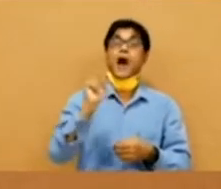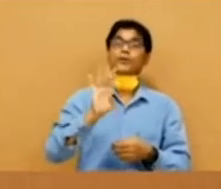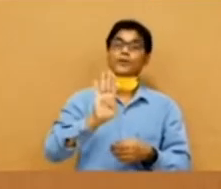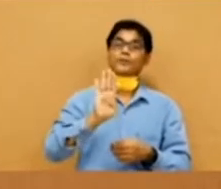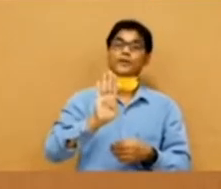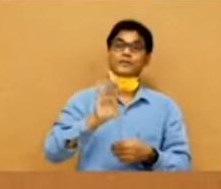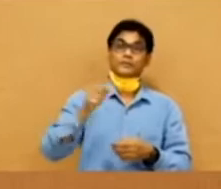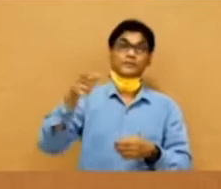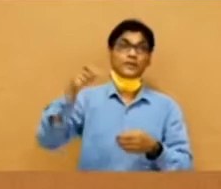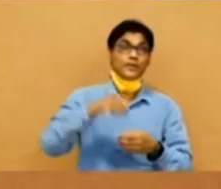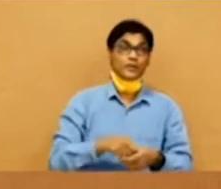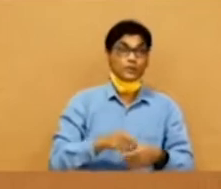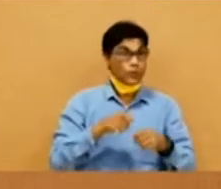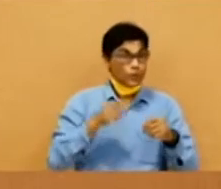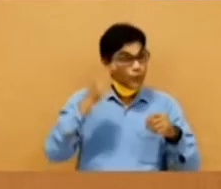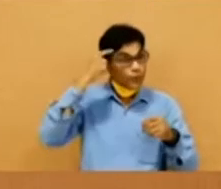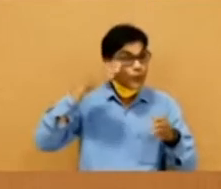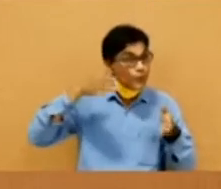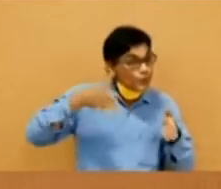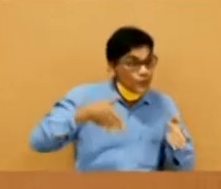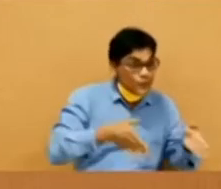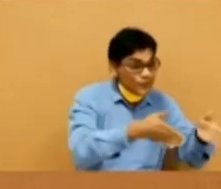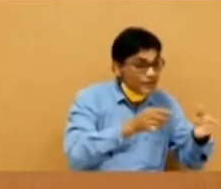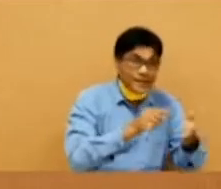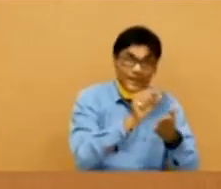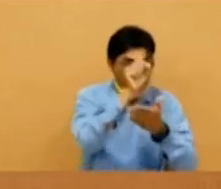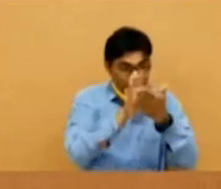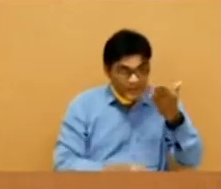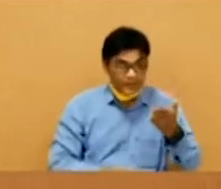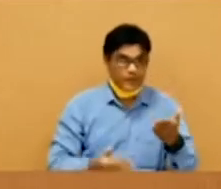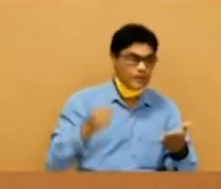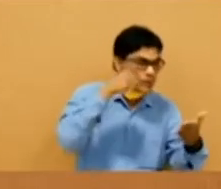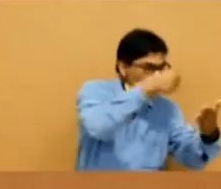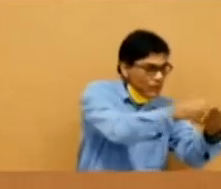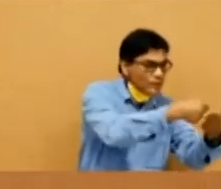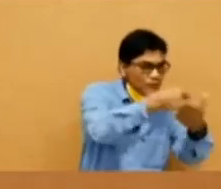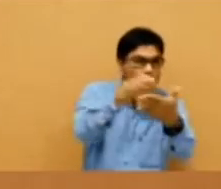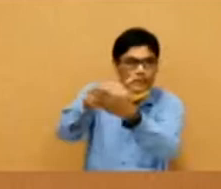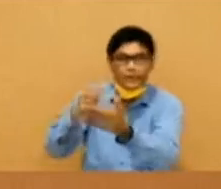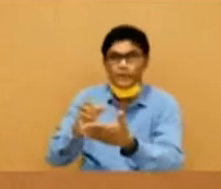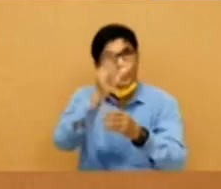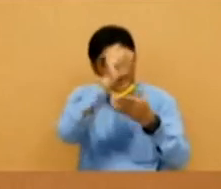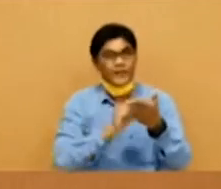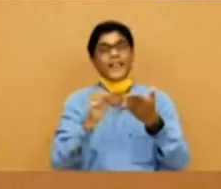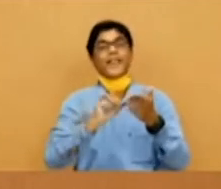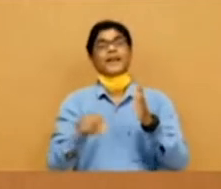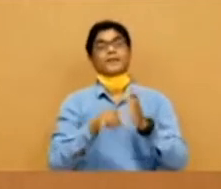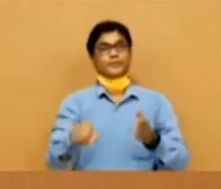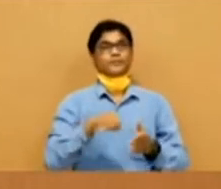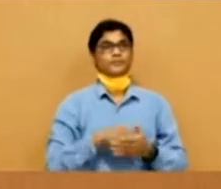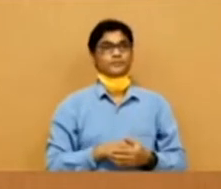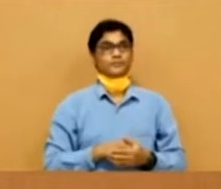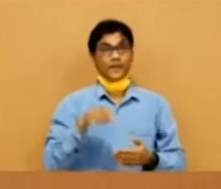ଏବଂ ସେଥିରେ ରୁଟ୍ ବିଷୟରେ ଲେଖାଯିବ କେଉଁ ବାଟ ଦେଇକି ଯିବେ ଏବଂ ଡେଷ୍ଟିନେସନ୍ ଡିଷ୍ଟ୍ରିକ୍ଟ କ'ଣ ସେଇଟା ମଧ୍ୟ ଉଲ୍ଲେଖ ରହିବ।